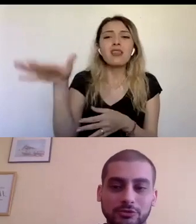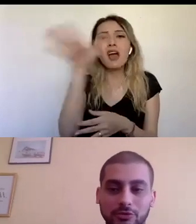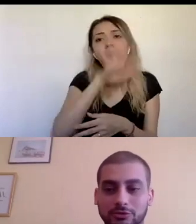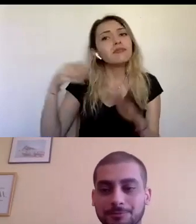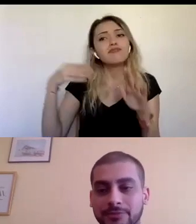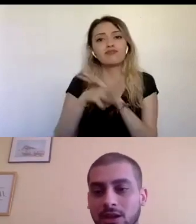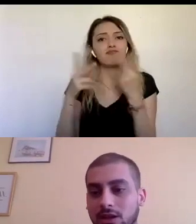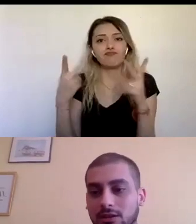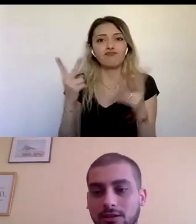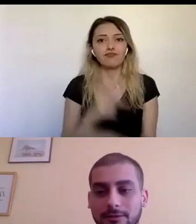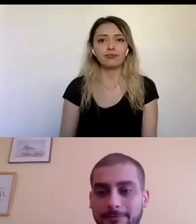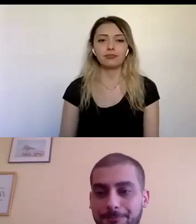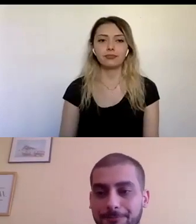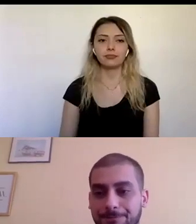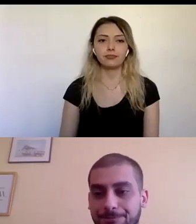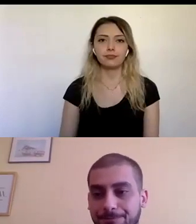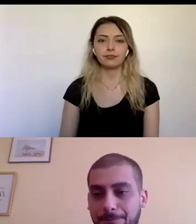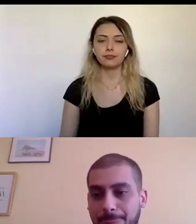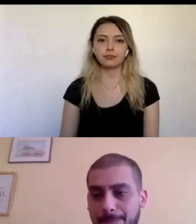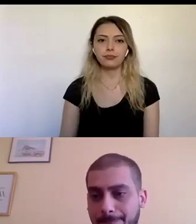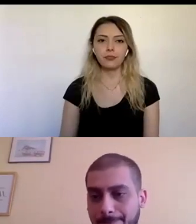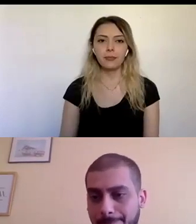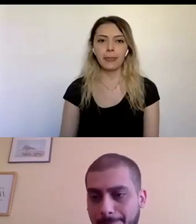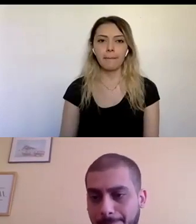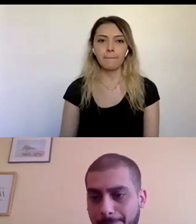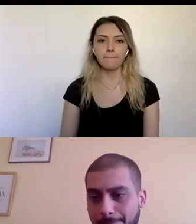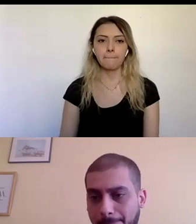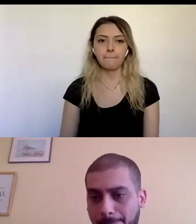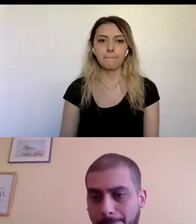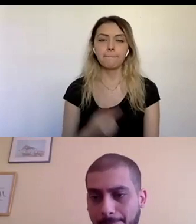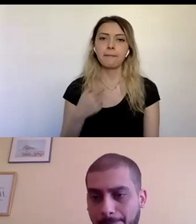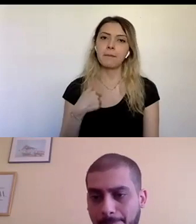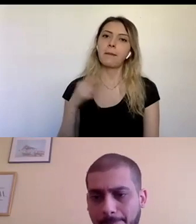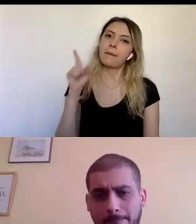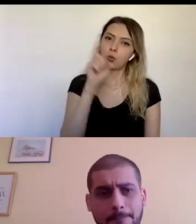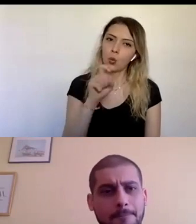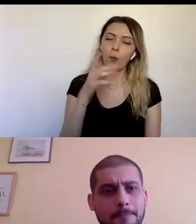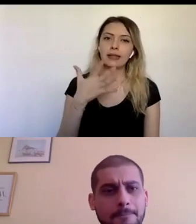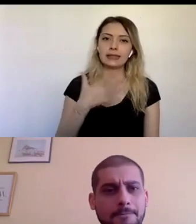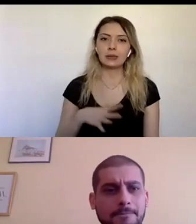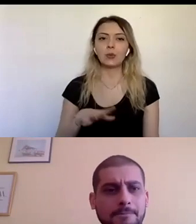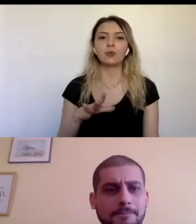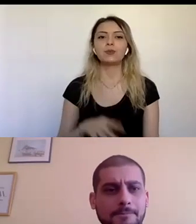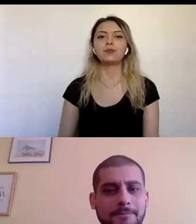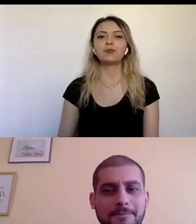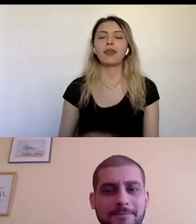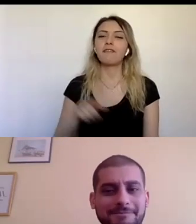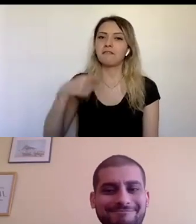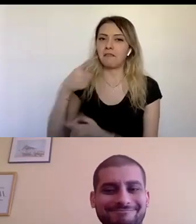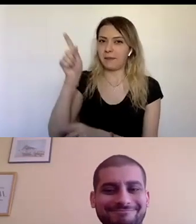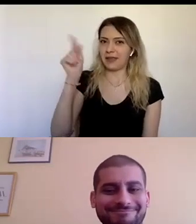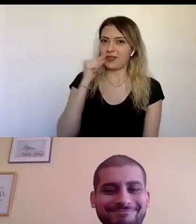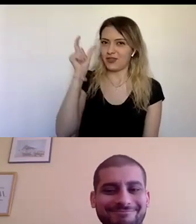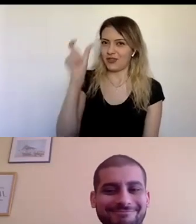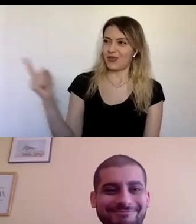bir durum söz konusu. Aynen. Ben bir soru sormayı düşünüyordum. Tam şu anda da onun pası geldi. Aylin,